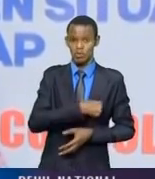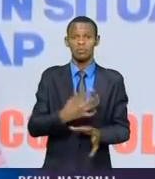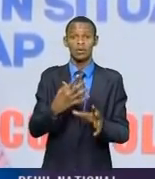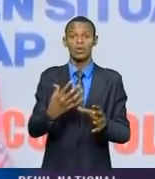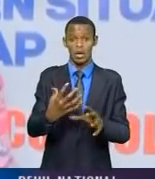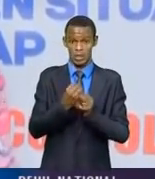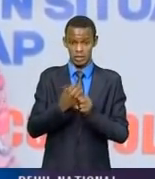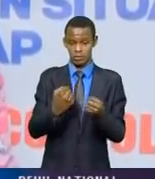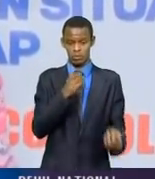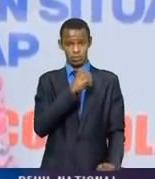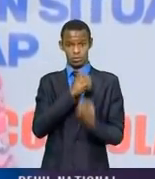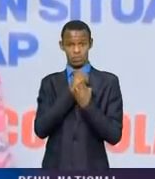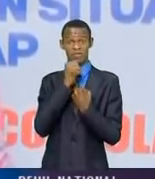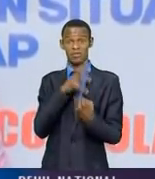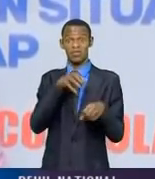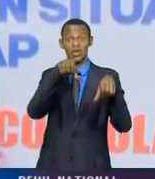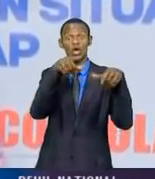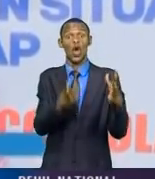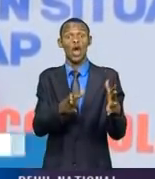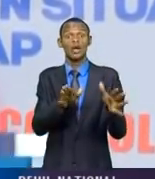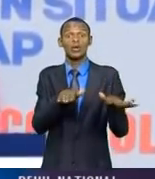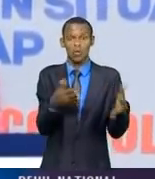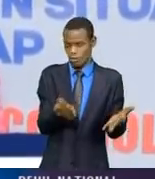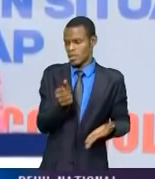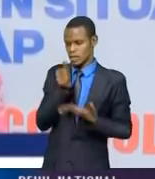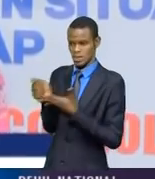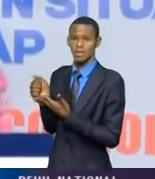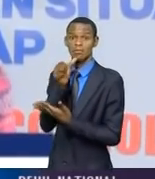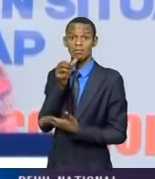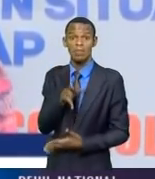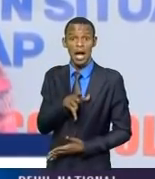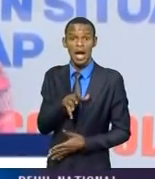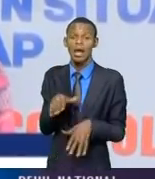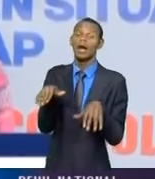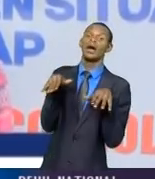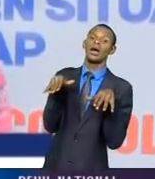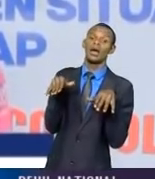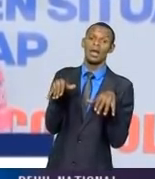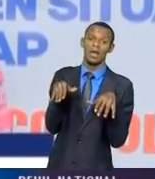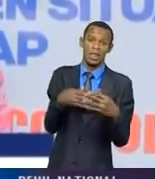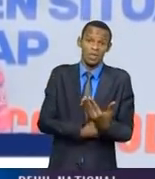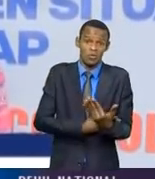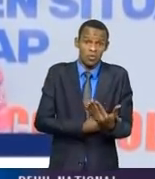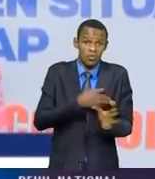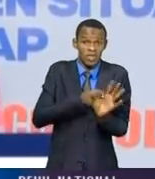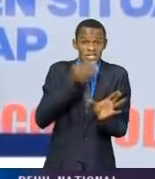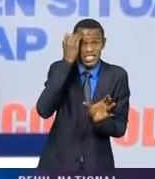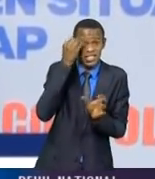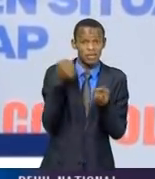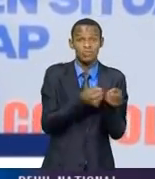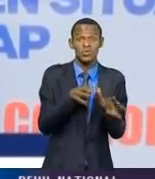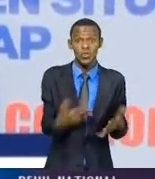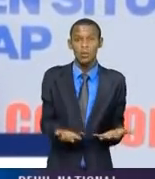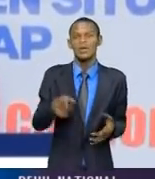autonomiser ces mamans pour que les mamans arriver à avoir quelque chose pour aider les enfants et faire des